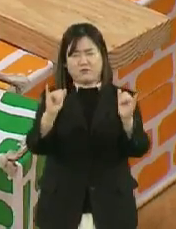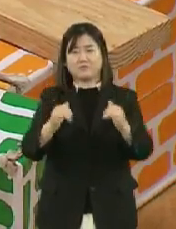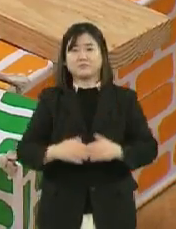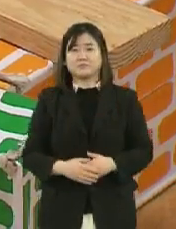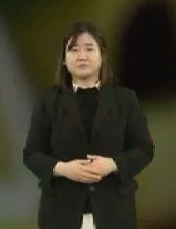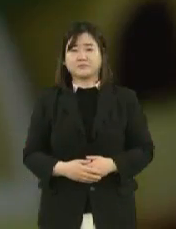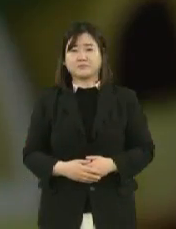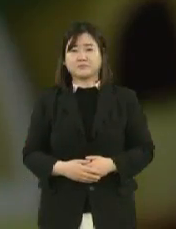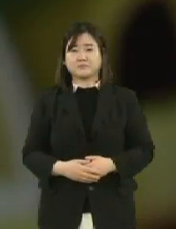됐습니다